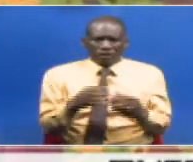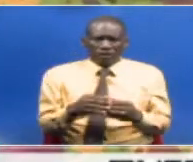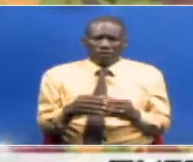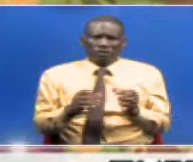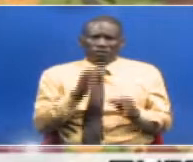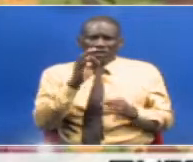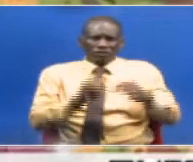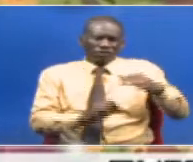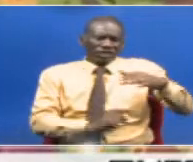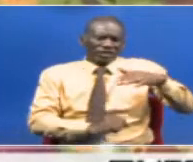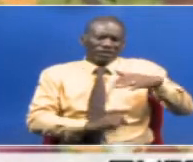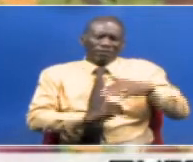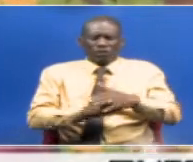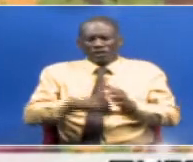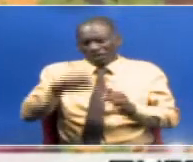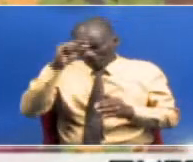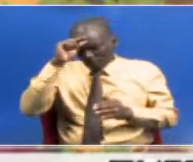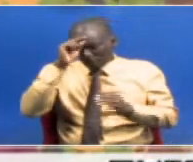the government,